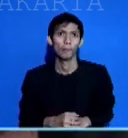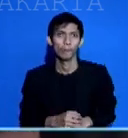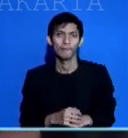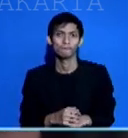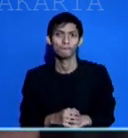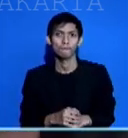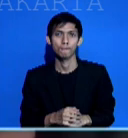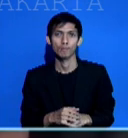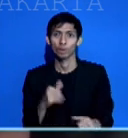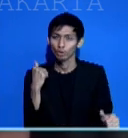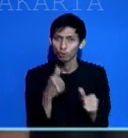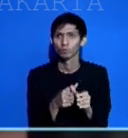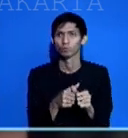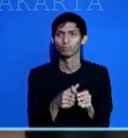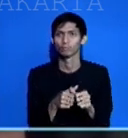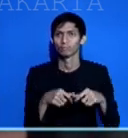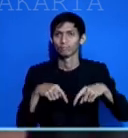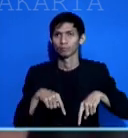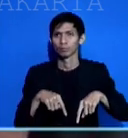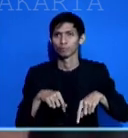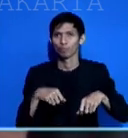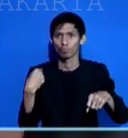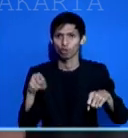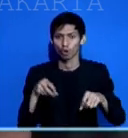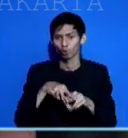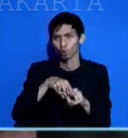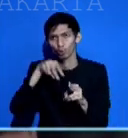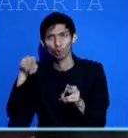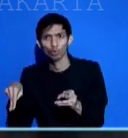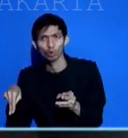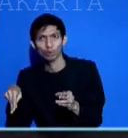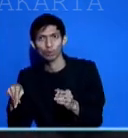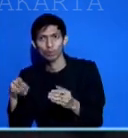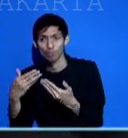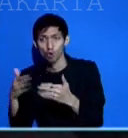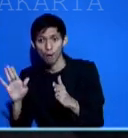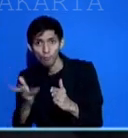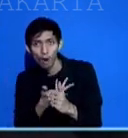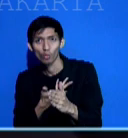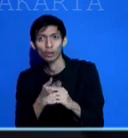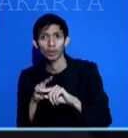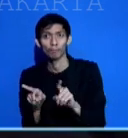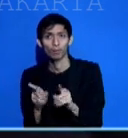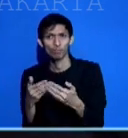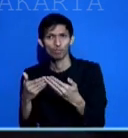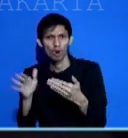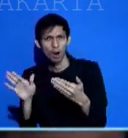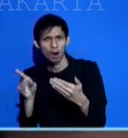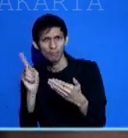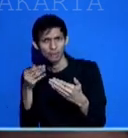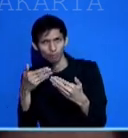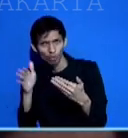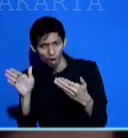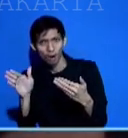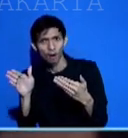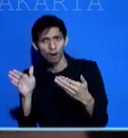saya? Terus dari sini turun motor mau buka itu. Terus kok lihat pintunya yang sebelah sana kok agak kebuka, terus